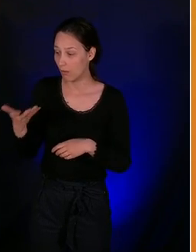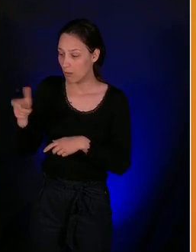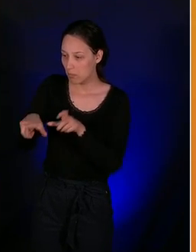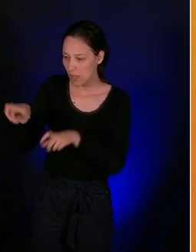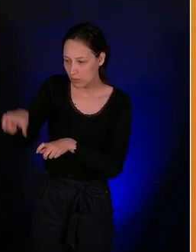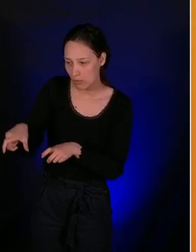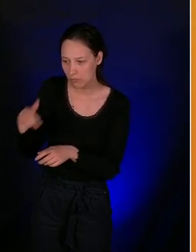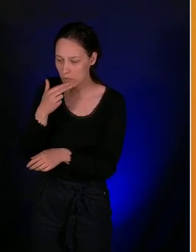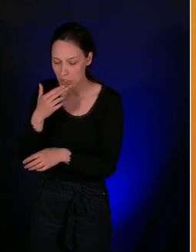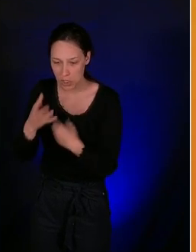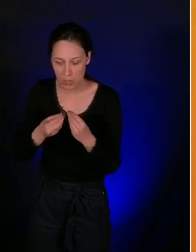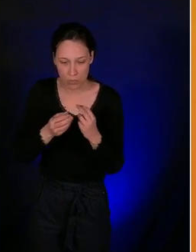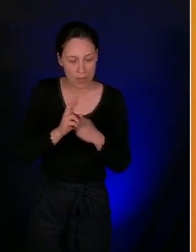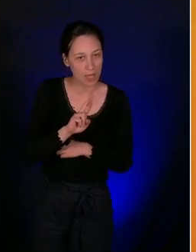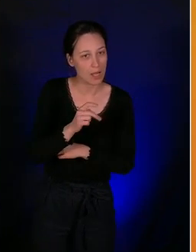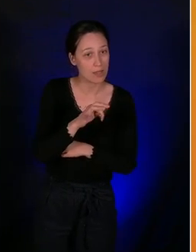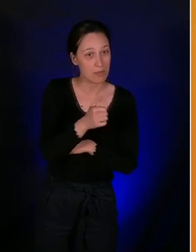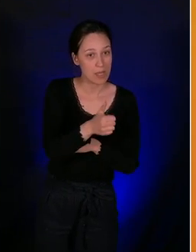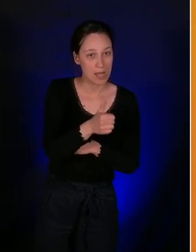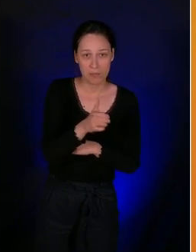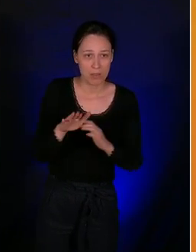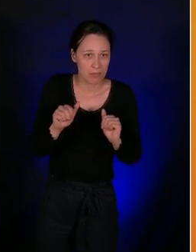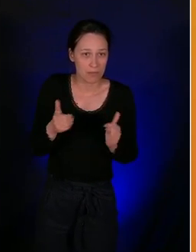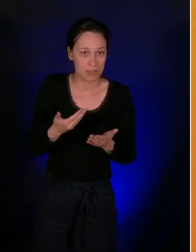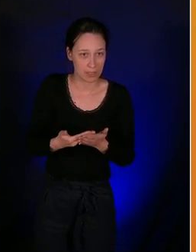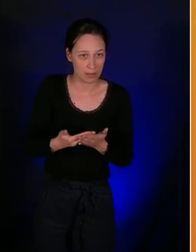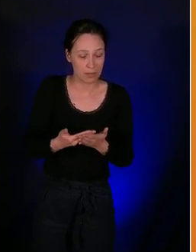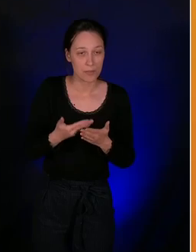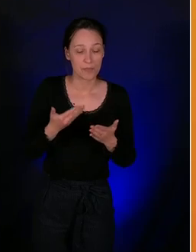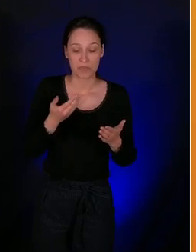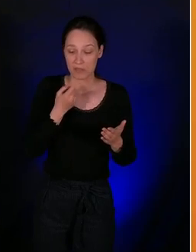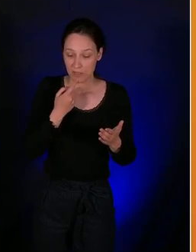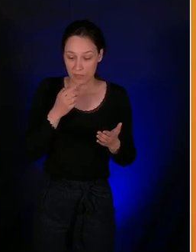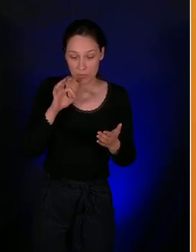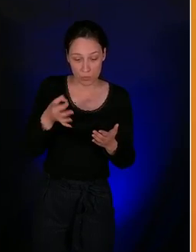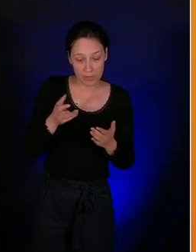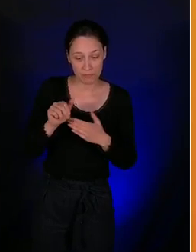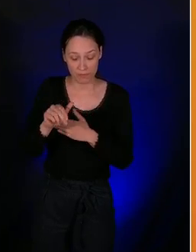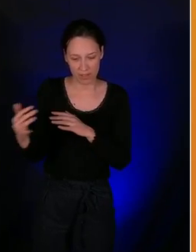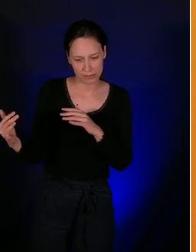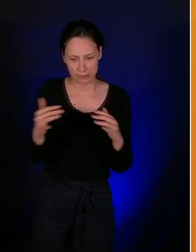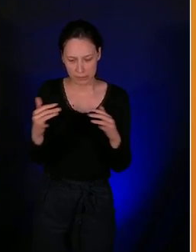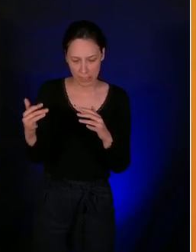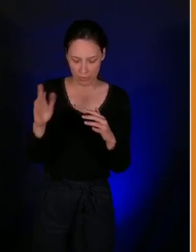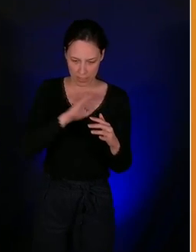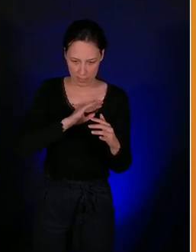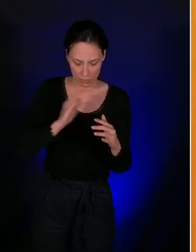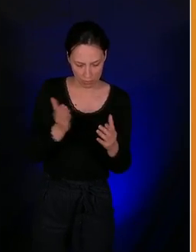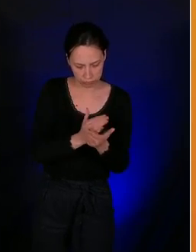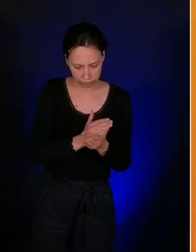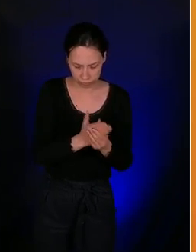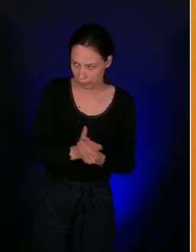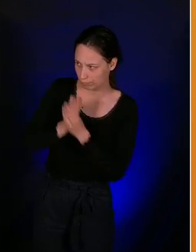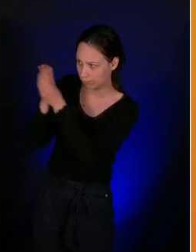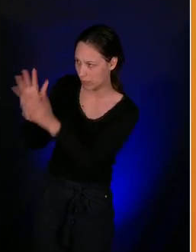élus. C'est ainsi qu'une première bataille est en passe d'être gagnée. Une loi transpartisane est déposée à l'Assemblée nationale pour